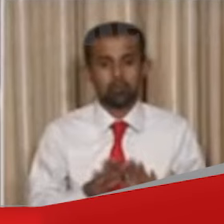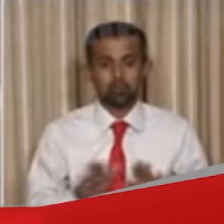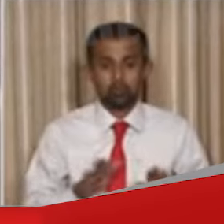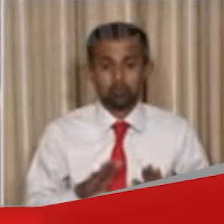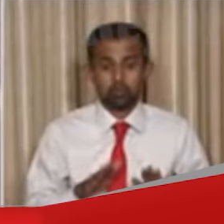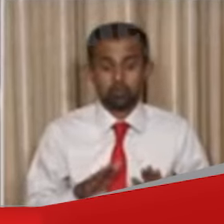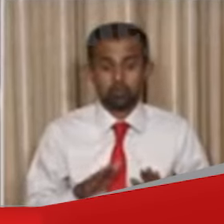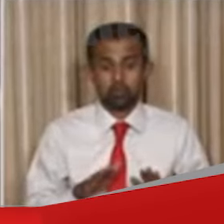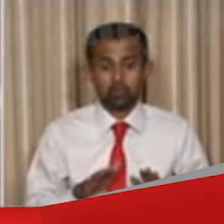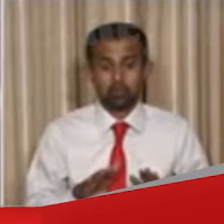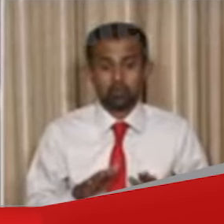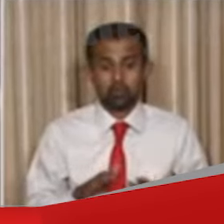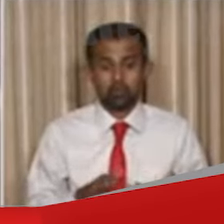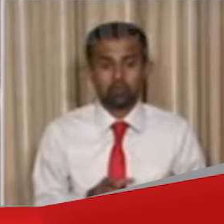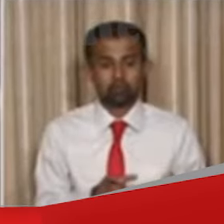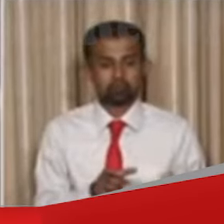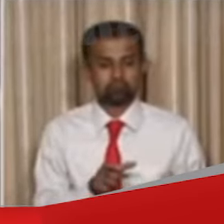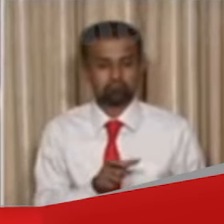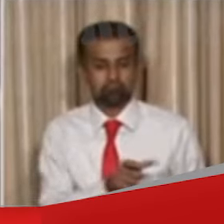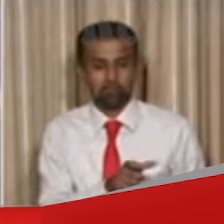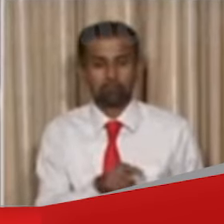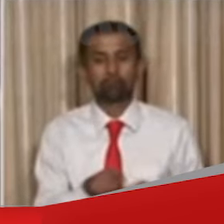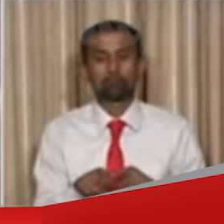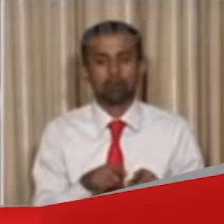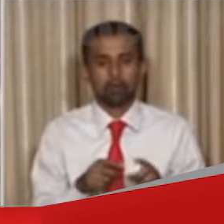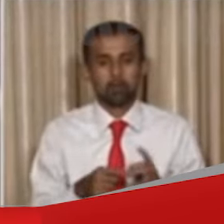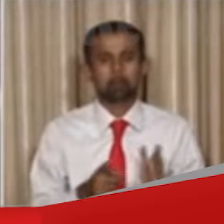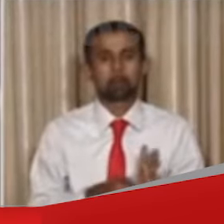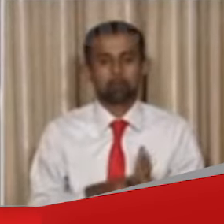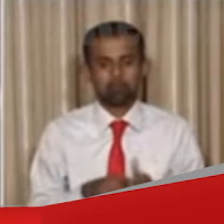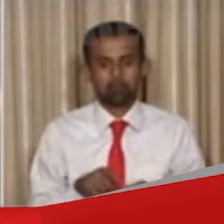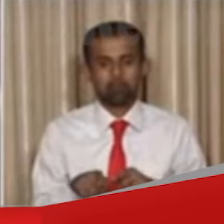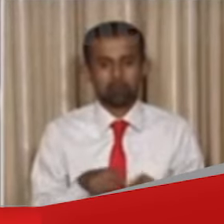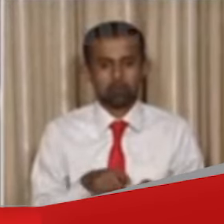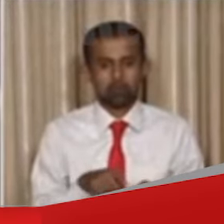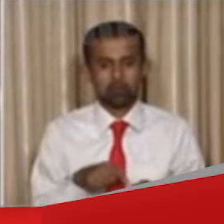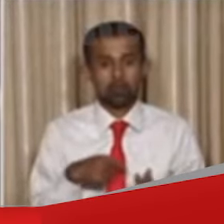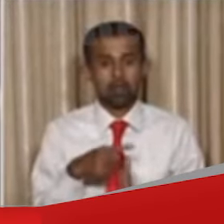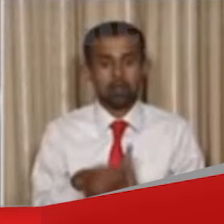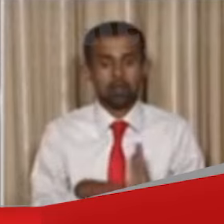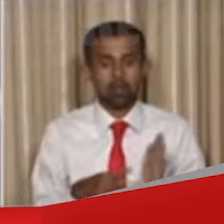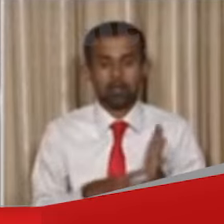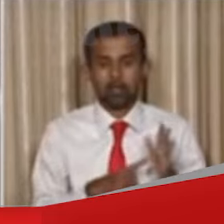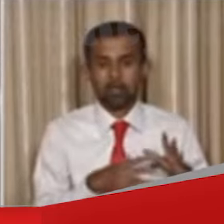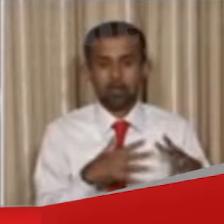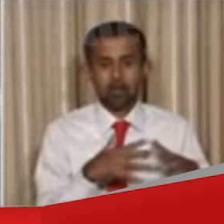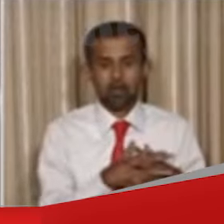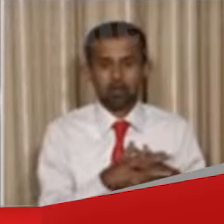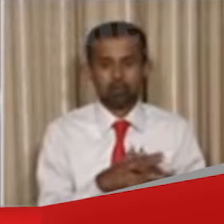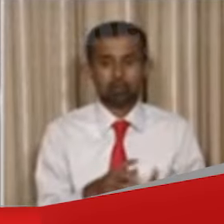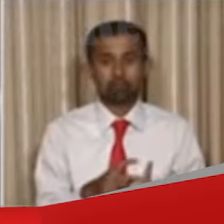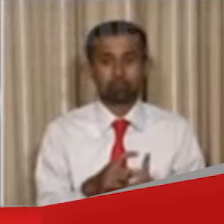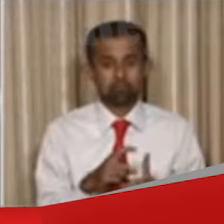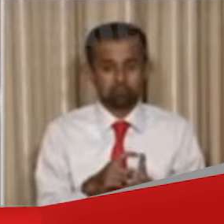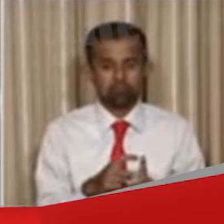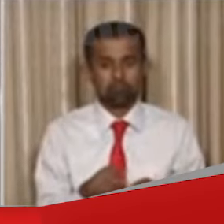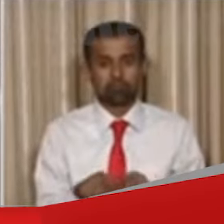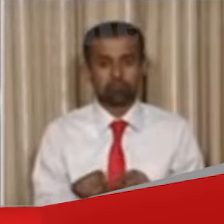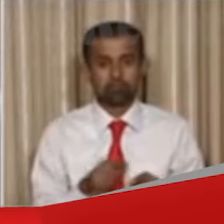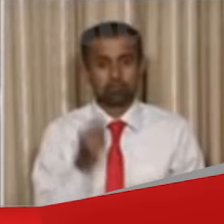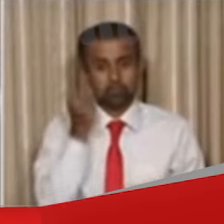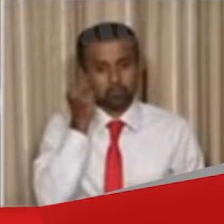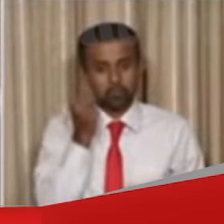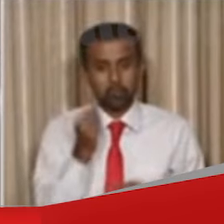වඩා මර්ධනය දියත් කිරීම සඳහා කරන පනතක් බව. අපි දන්නවා මේ රටේ තියෙන නීති තාම දරුණු විදියට